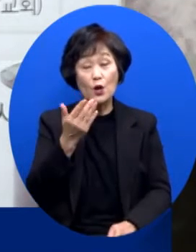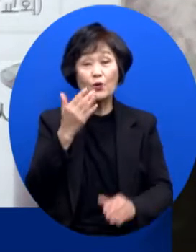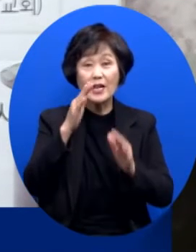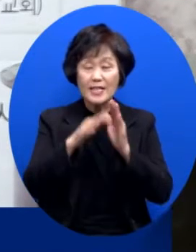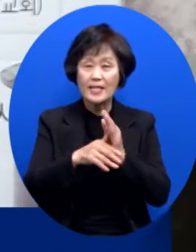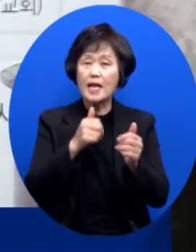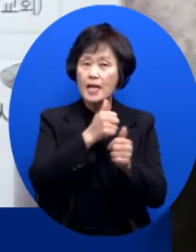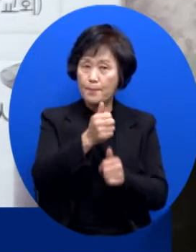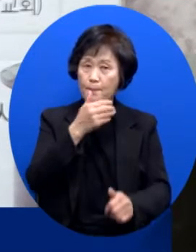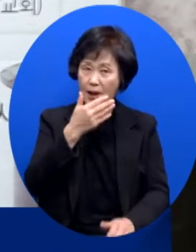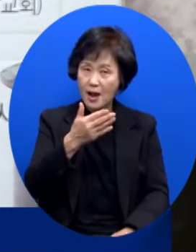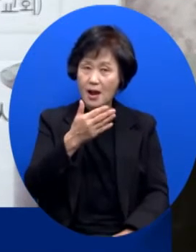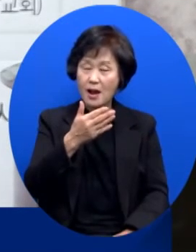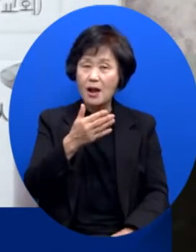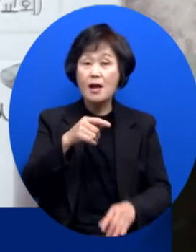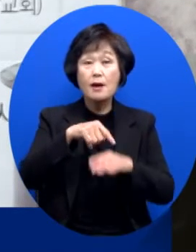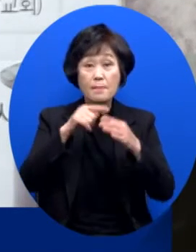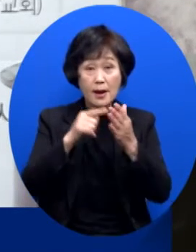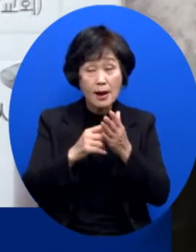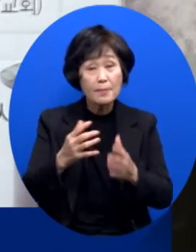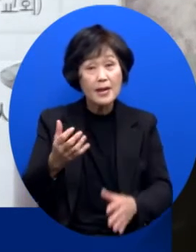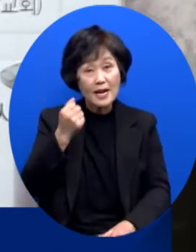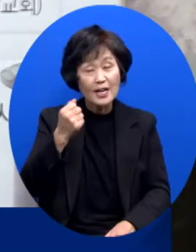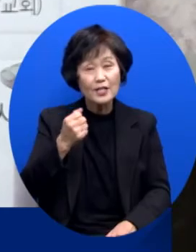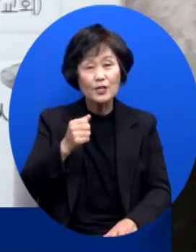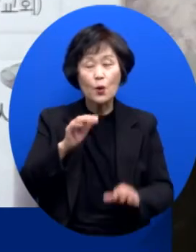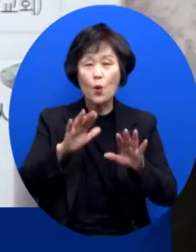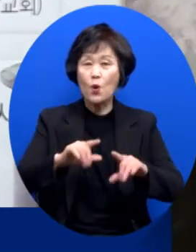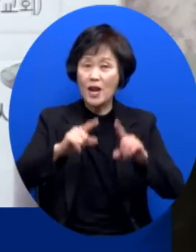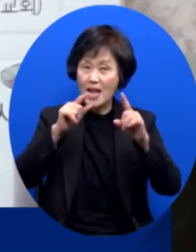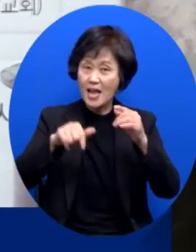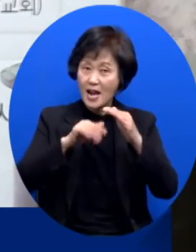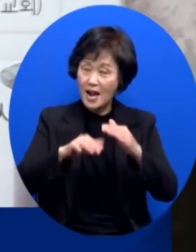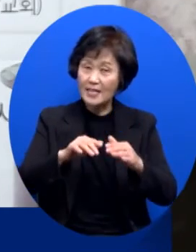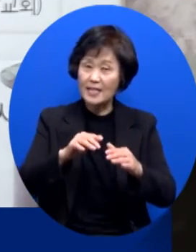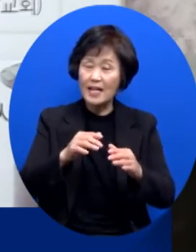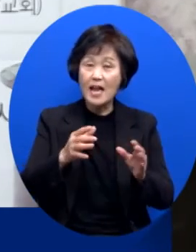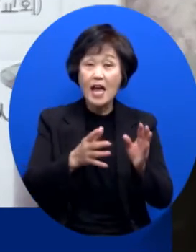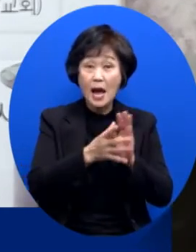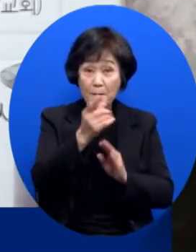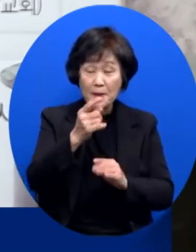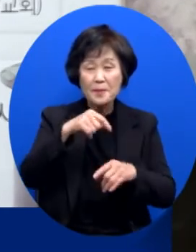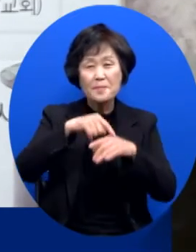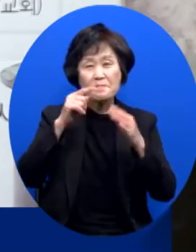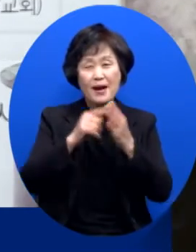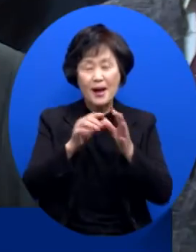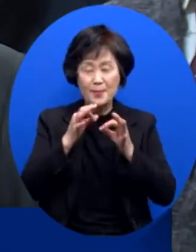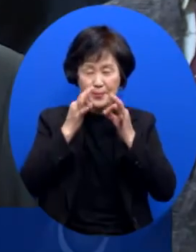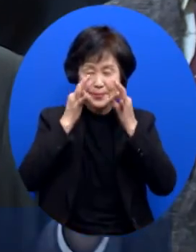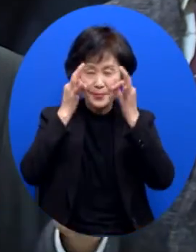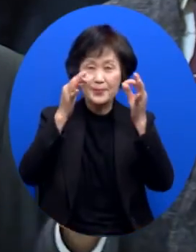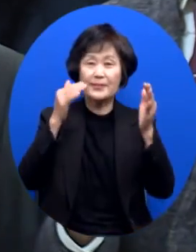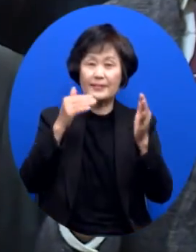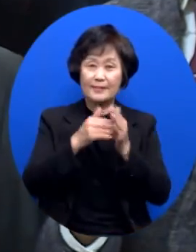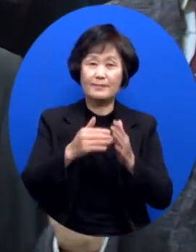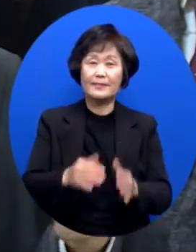이겨 나갈 수 있다 이런 마음을 갖고 금년 안에 이 모습으로 최선을 다 하겠읍니다